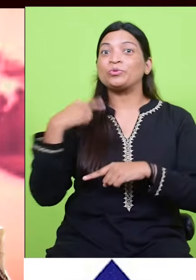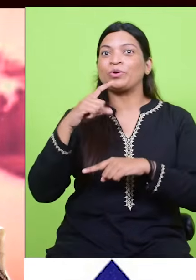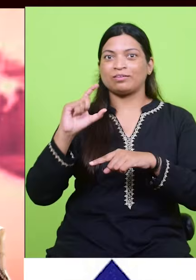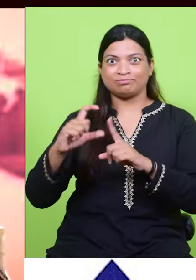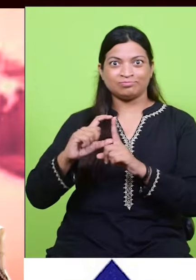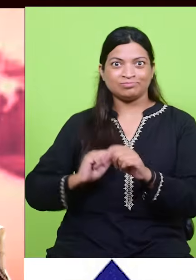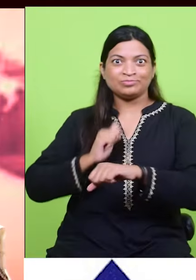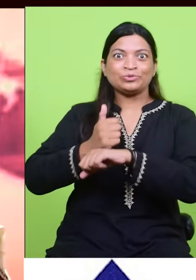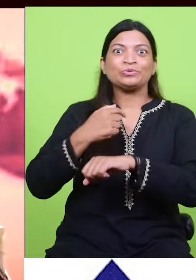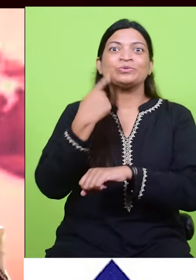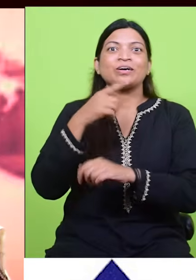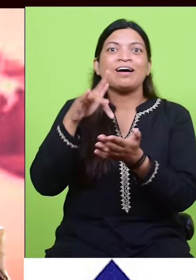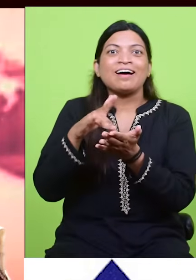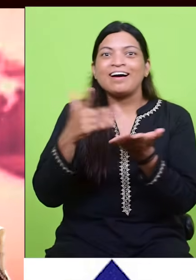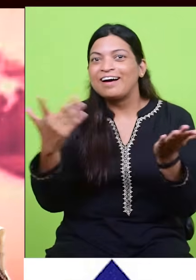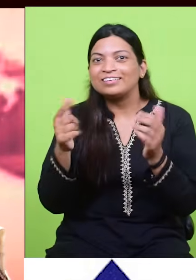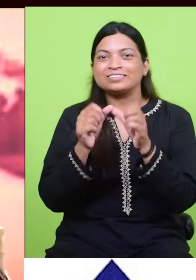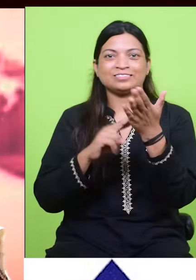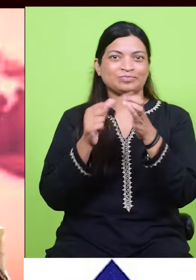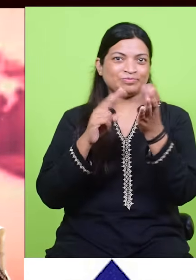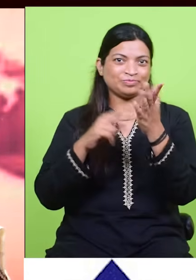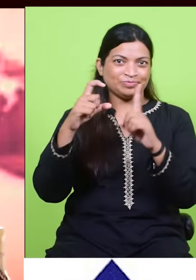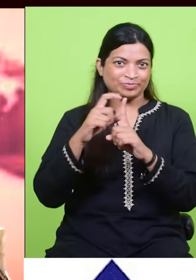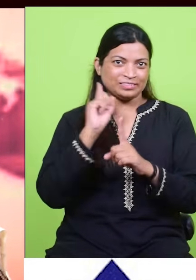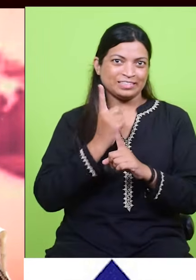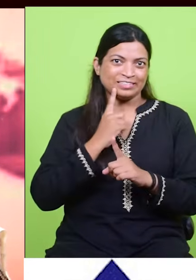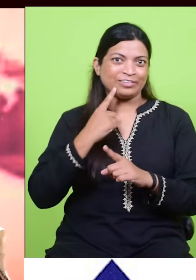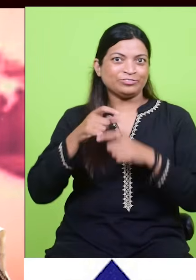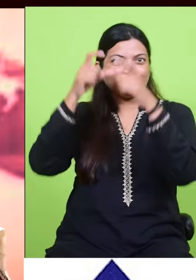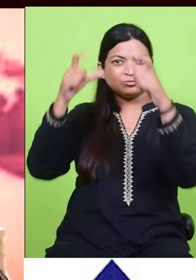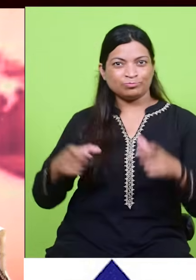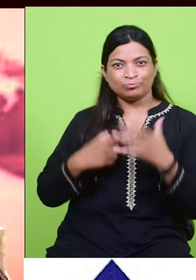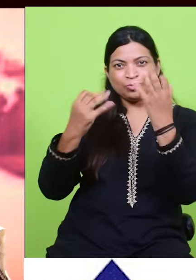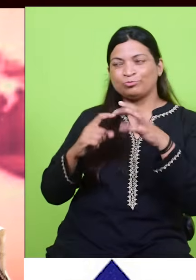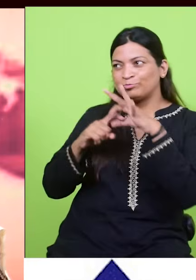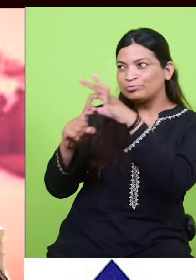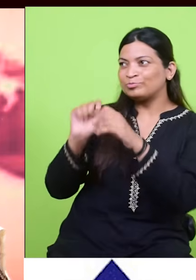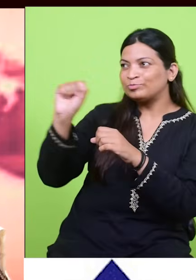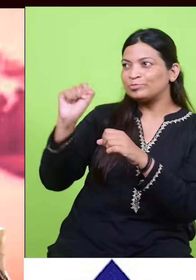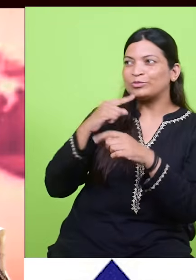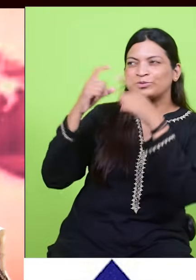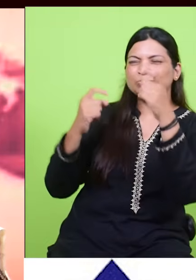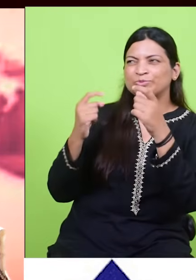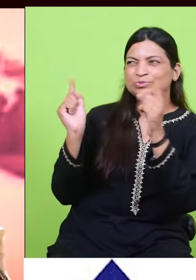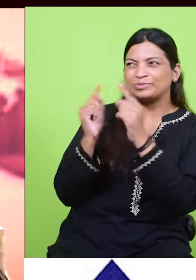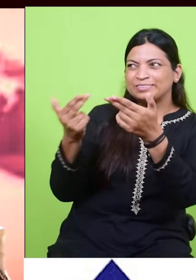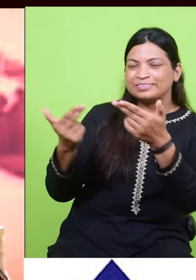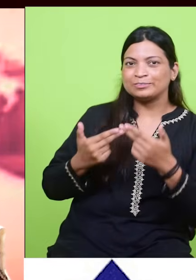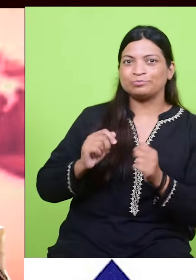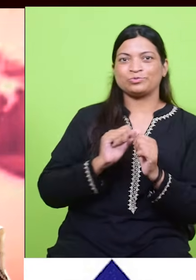आनंद सर्विस सोसाइटी इंदौर की। और अब मैं उनसे जानना चाहूँगी कि सबसे पहले वो अपनी संस्था और अपने बारे में हमें